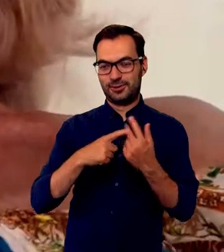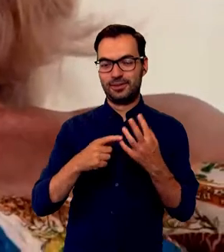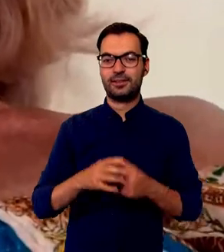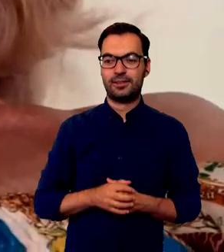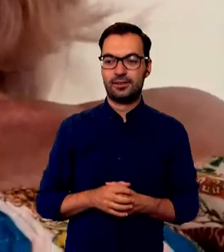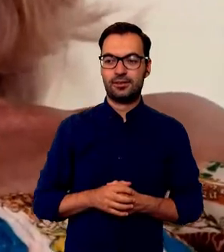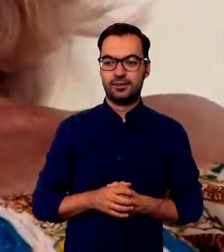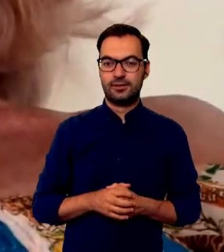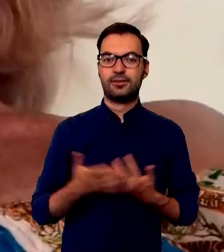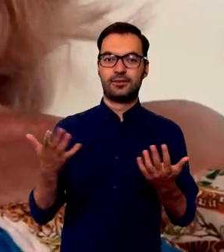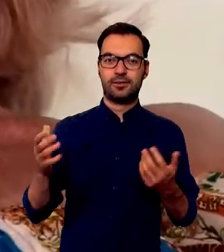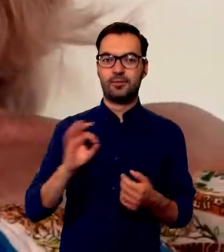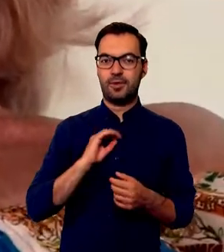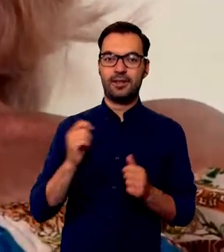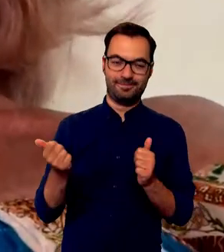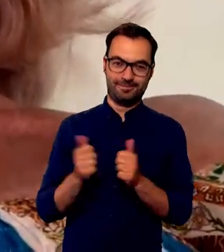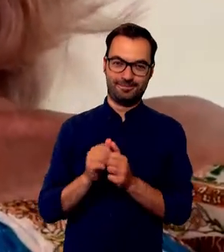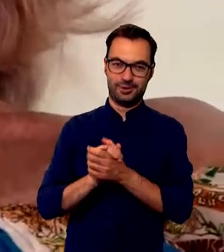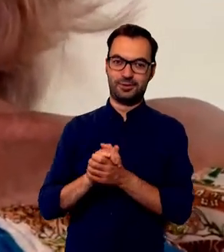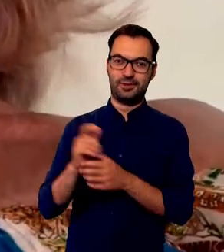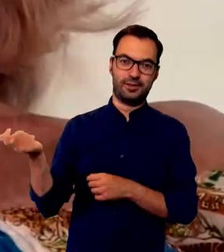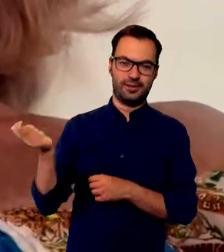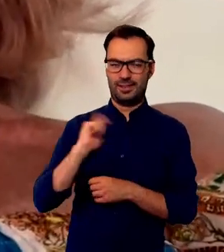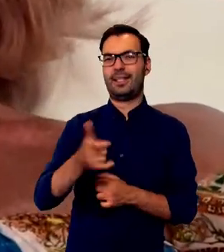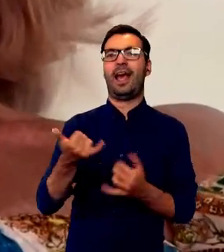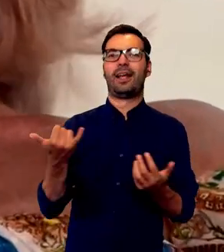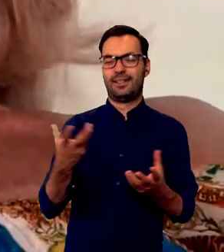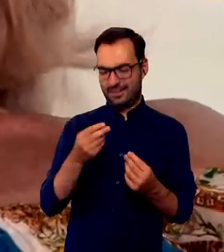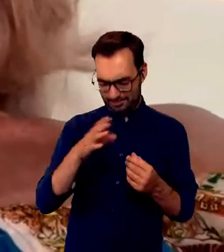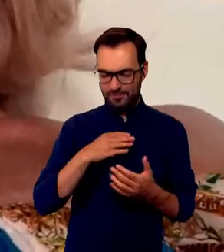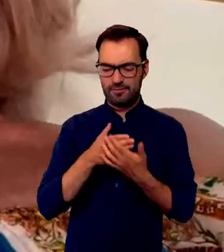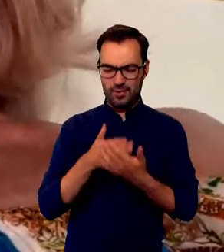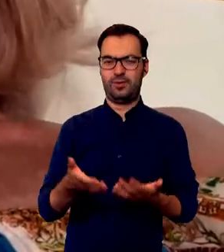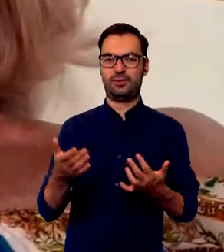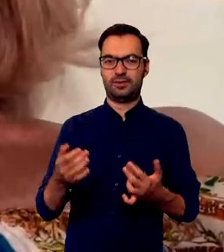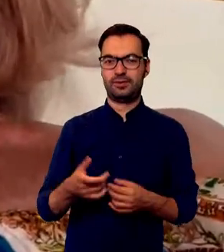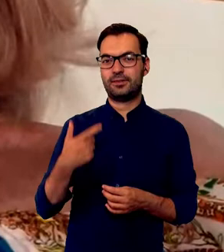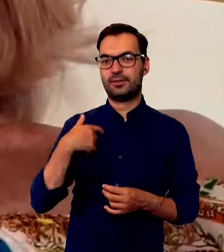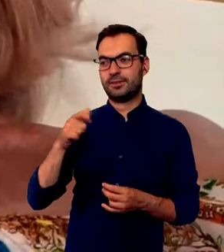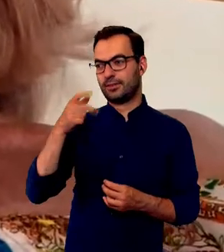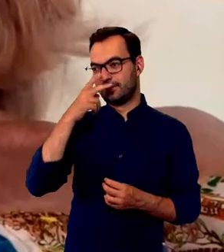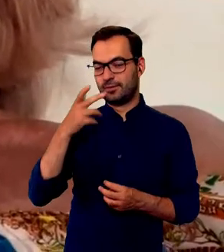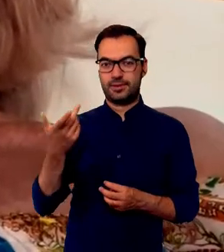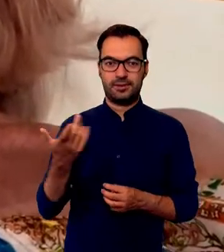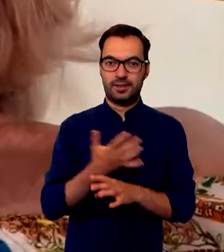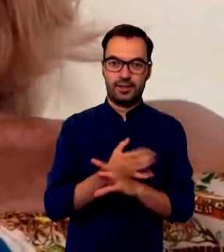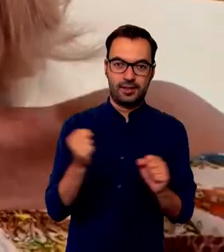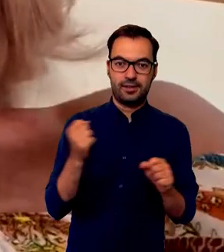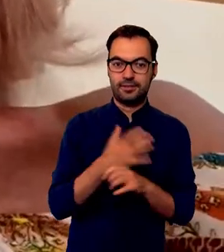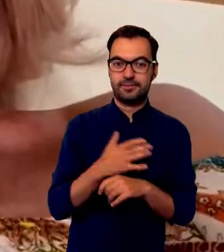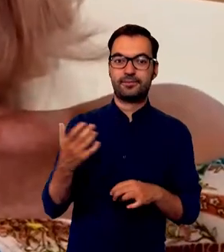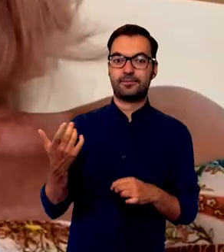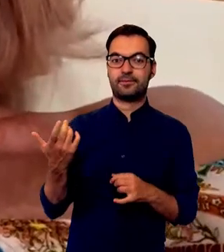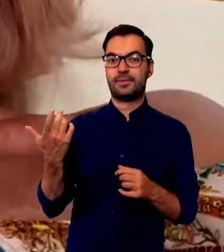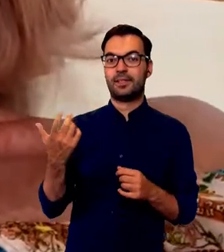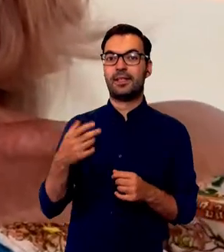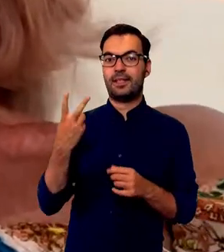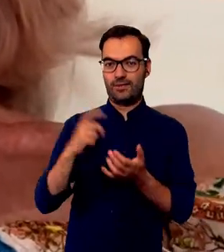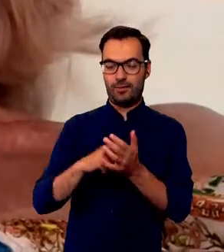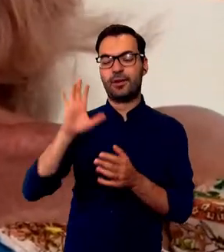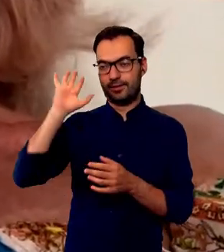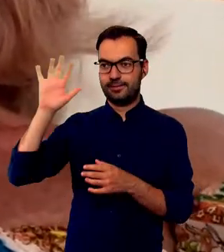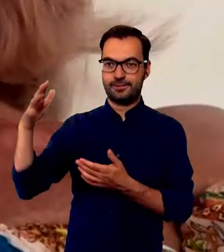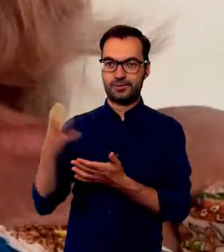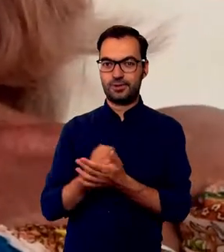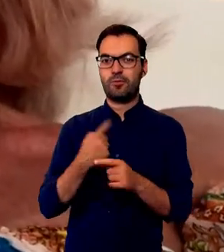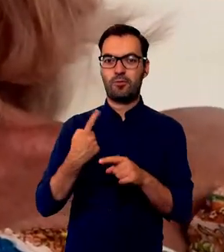historie. No i oczywiście moja Elżbieta mówi, jak się nie da, jak się da, wszystko się da. No ale ja mówię, słuchaj, zobacz, nic się nie da, dlatego że no wzięliśmy te dwa ostatnie